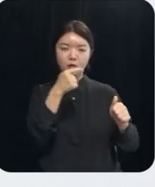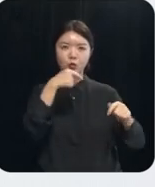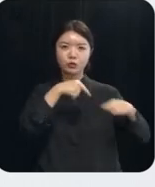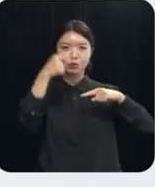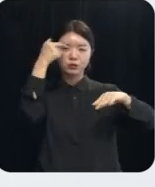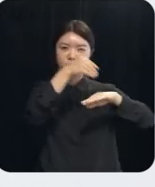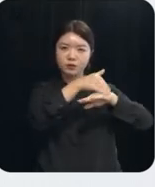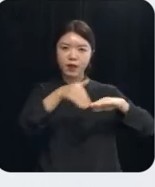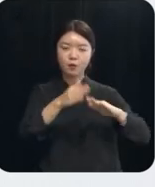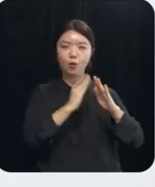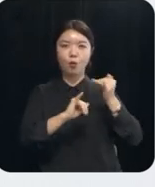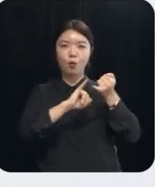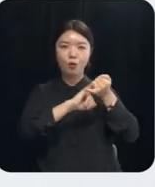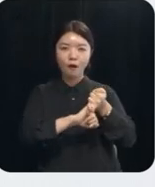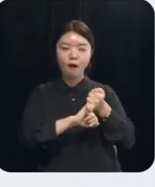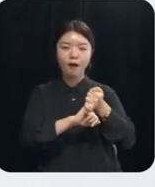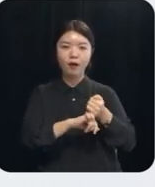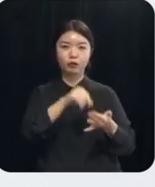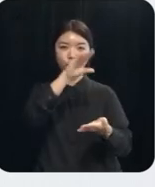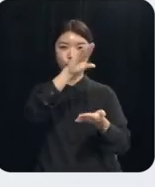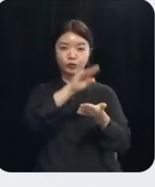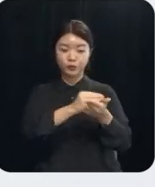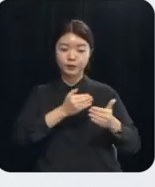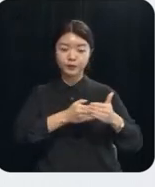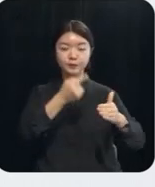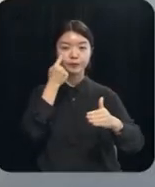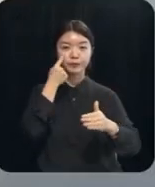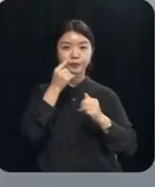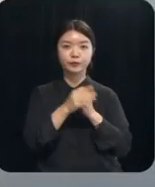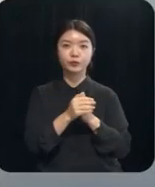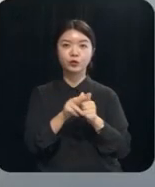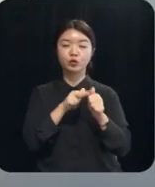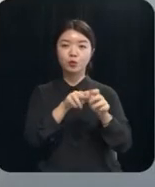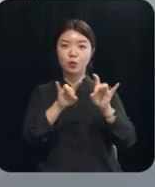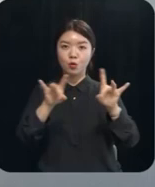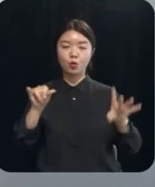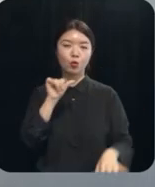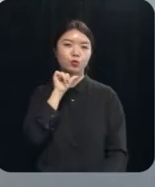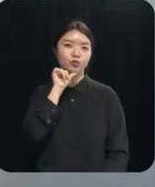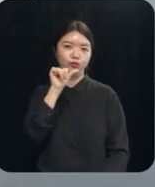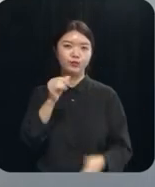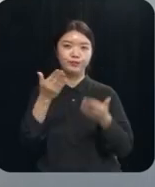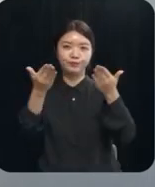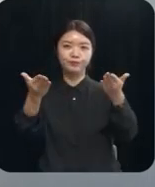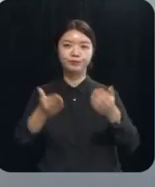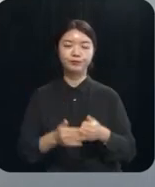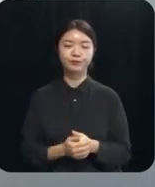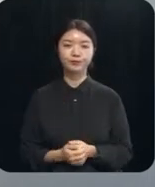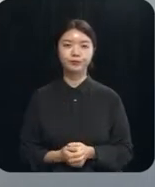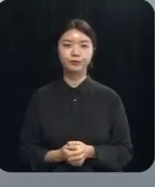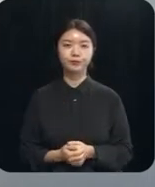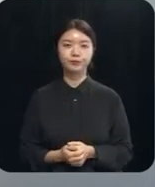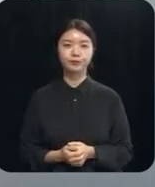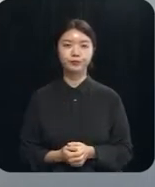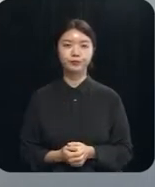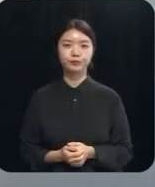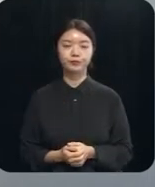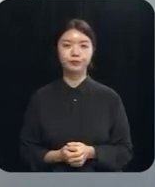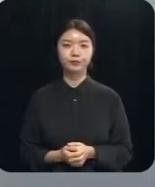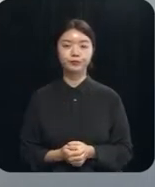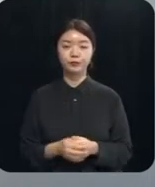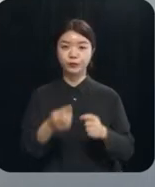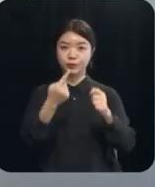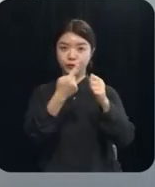이제 공약 주제로 진행을 해보도록 하겠습니다. 후보별로 5분씩 드리도록 하겠습니다. 주도권 토론